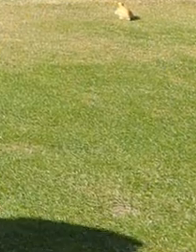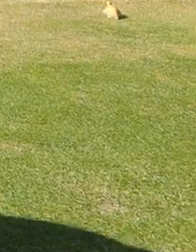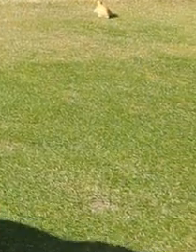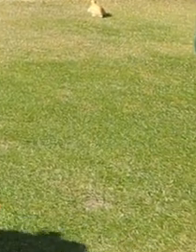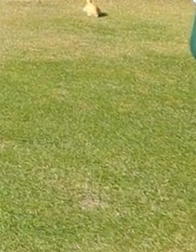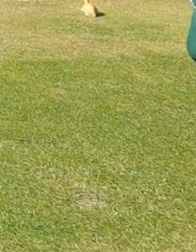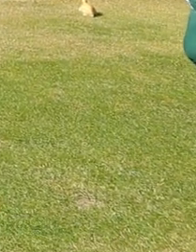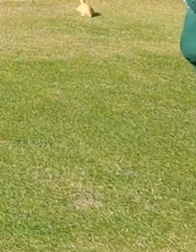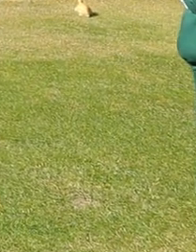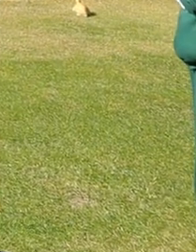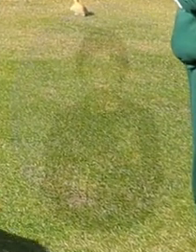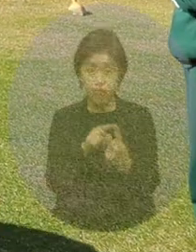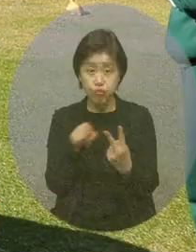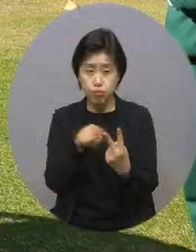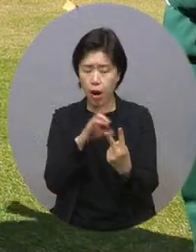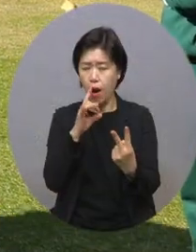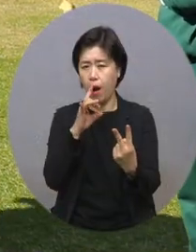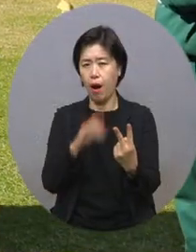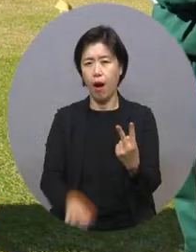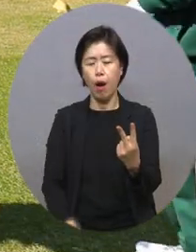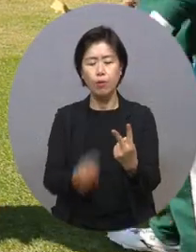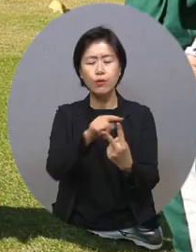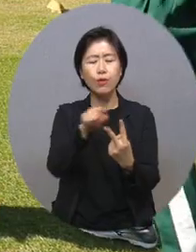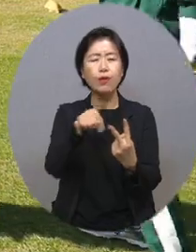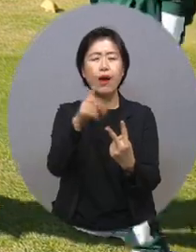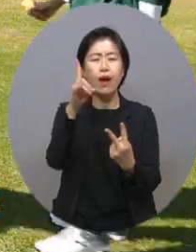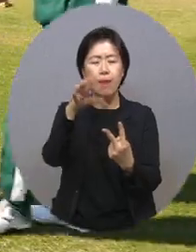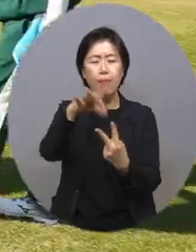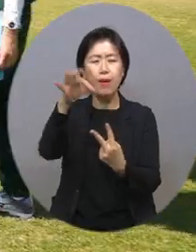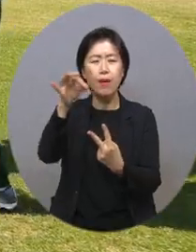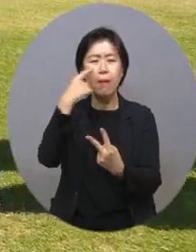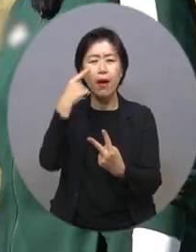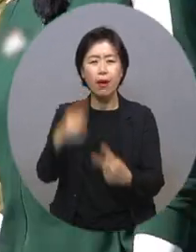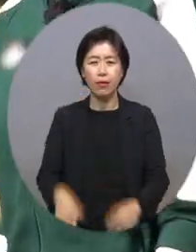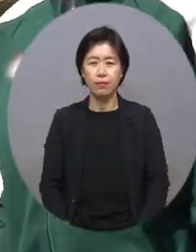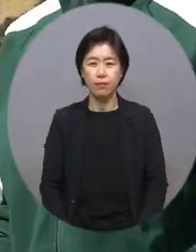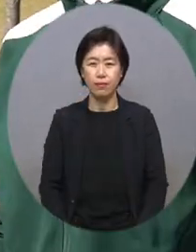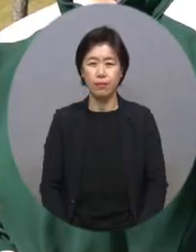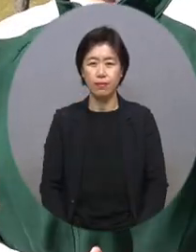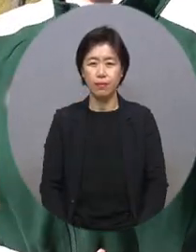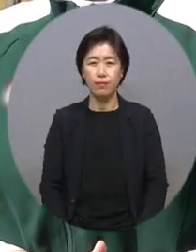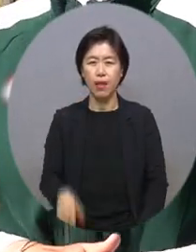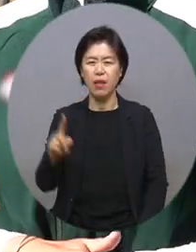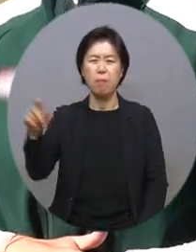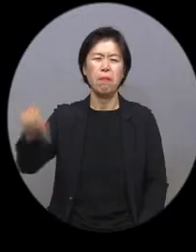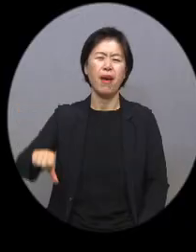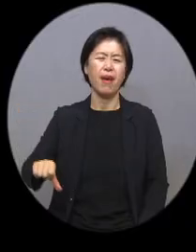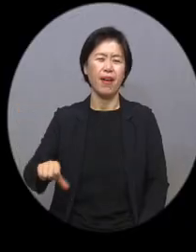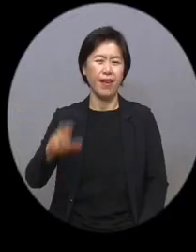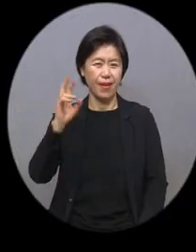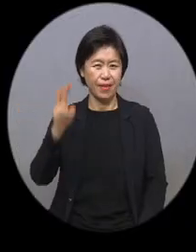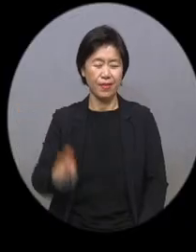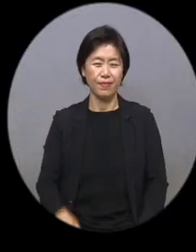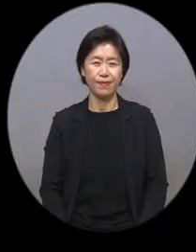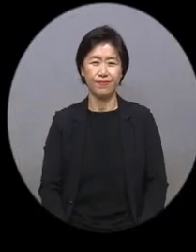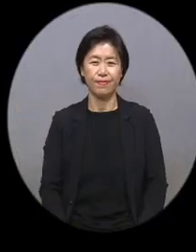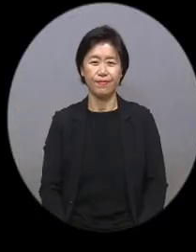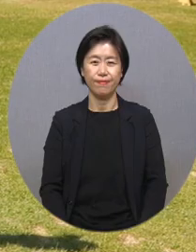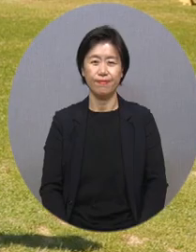어 두 개 안 돼? 두 개 안 돼? 야 두 개는 어떤 거 어떤 거? 확실해요? 그거 꽝인 것 같아.